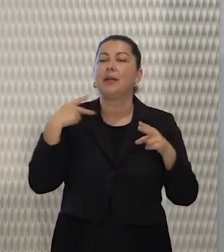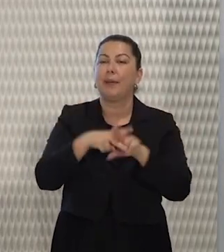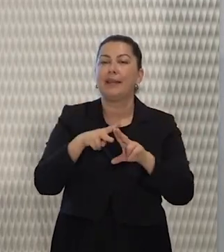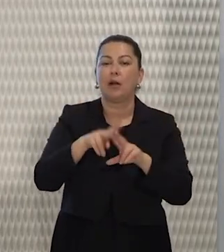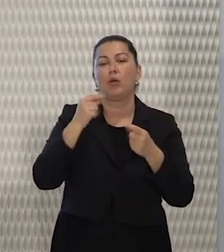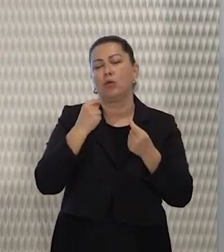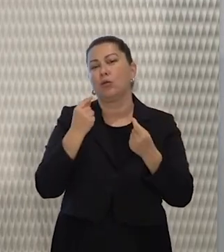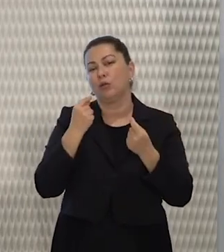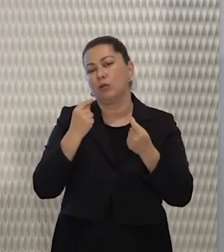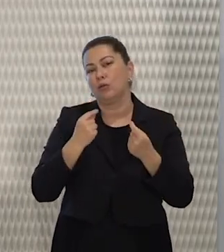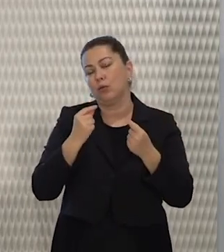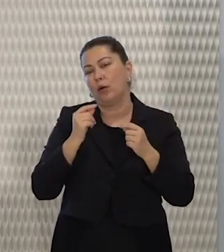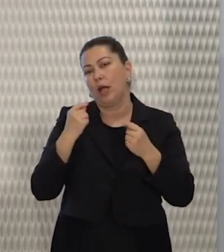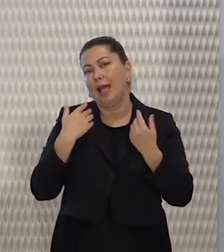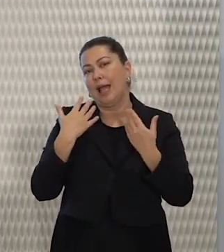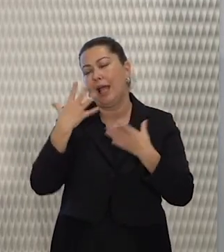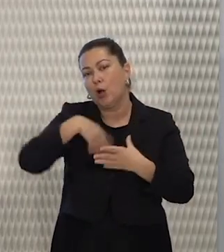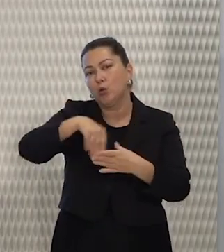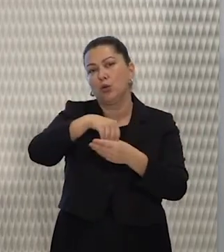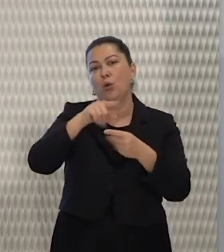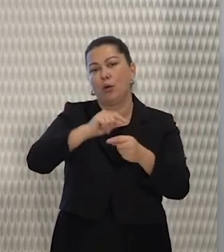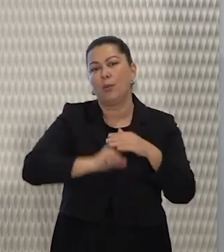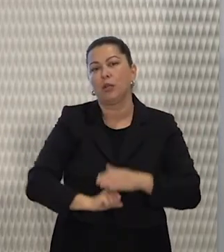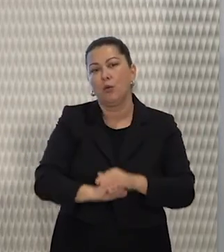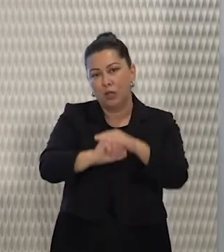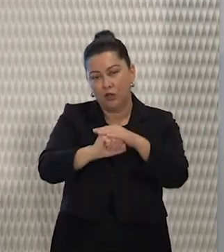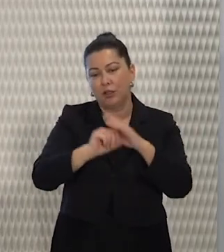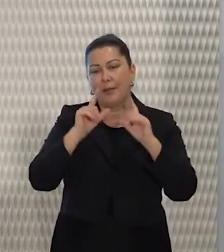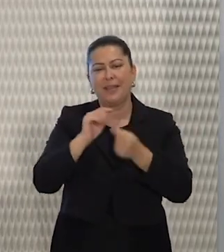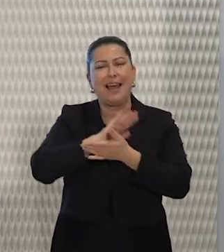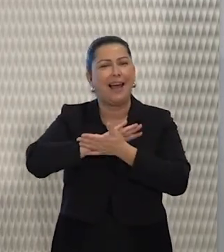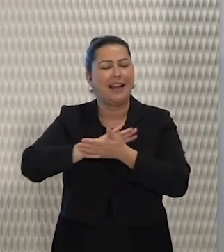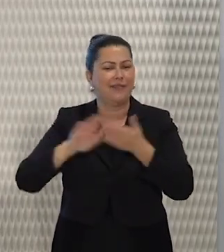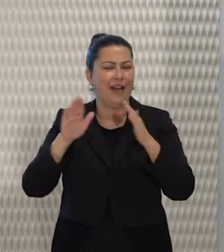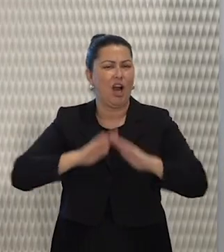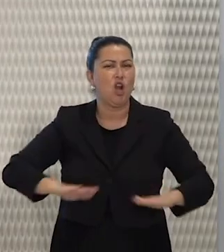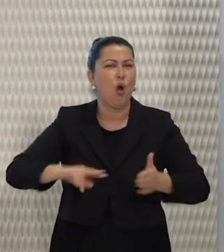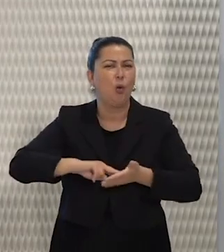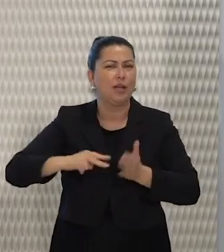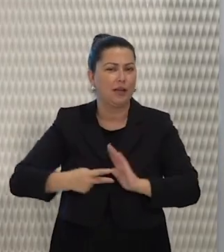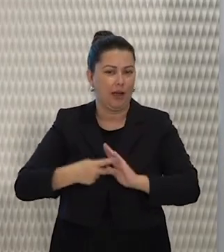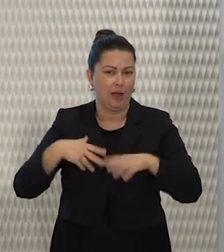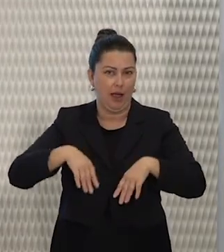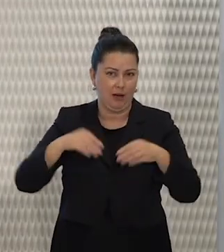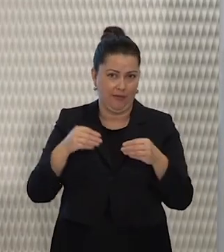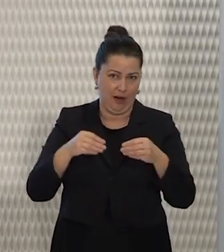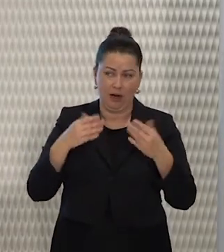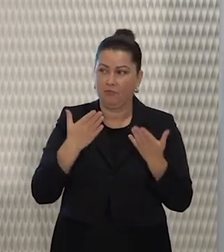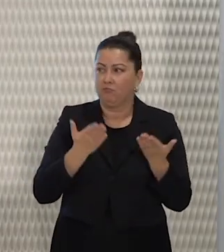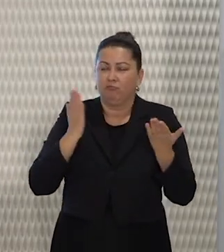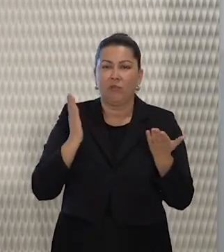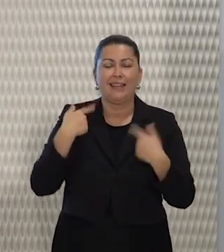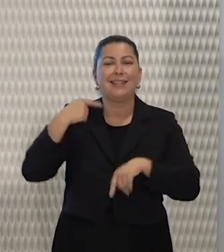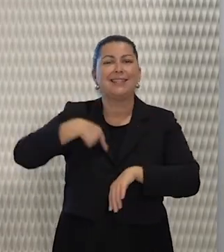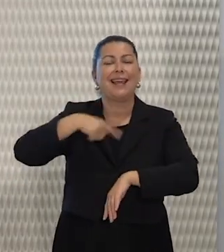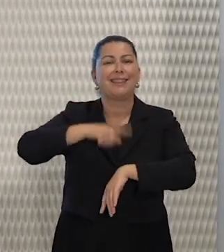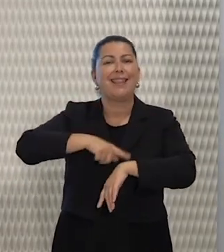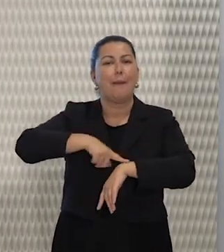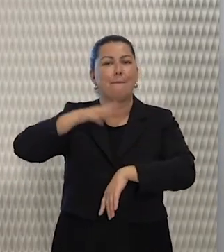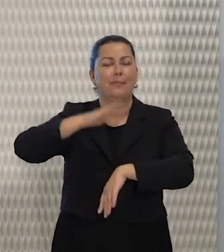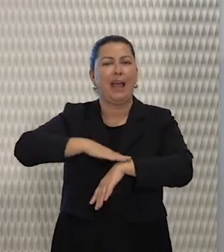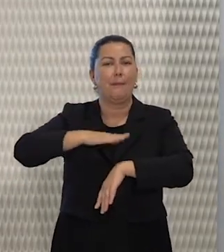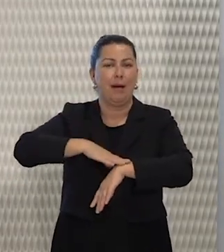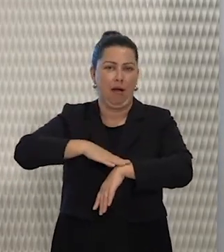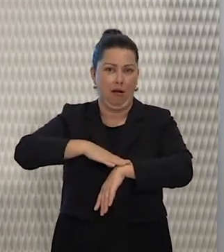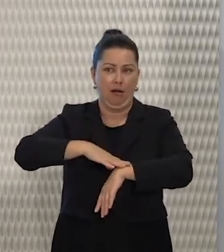unterstützen oder das ermöglichen, mit einer ganz einfachen Low-Tech-Anwendung beginnen. Das ist ein Time-Timer. Der